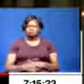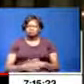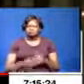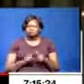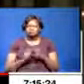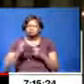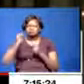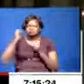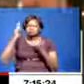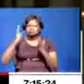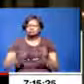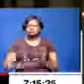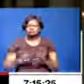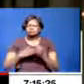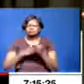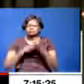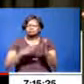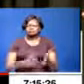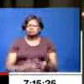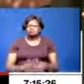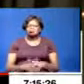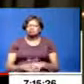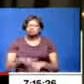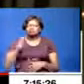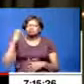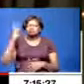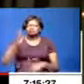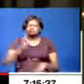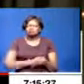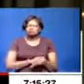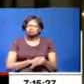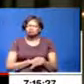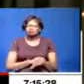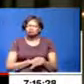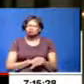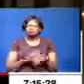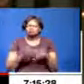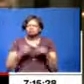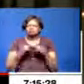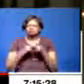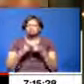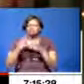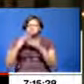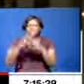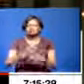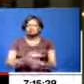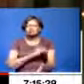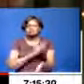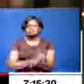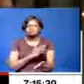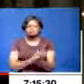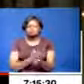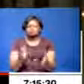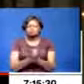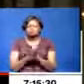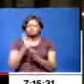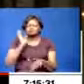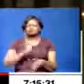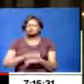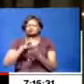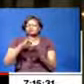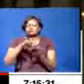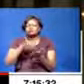Mwanasiasa kiongozi atapata, wagawane mamlaka na wapate vyeo.